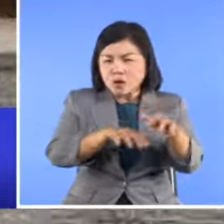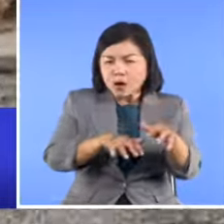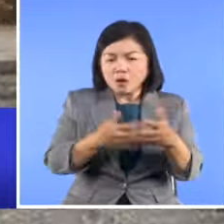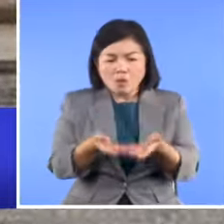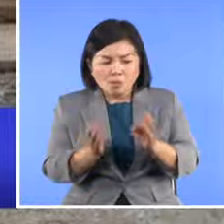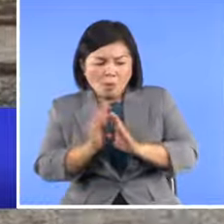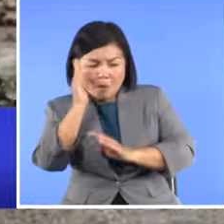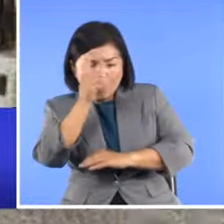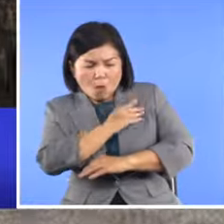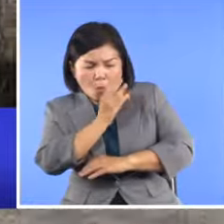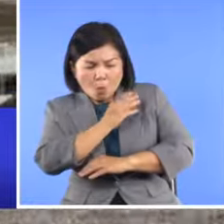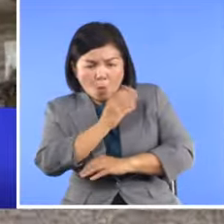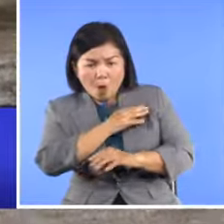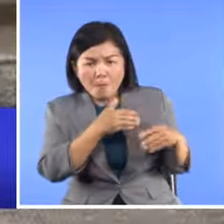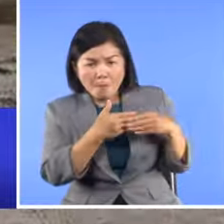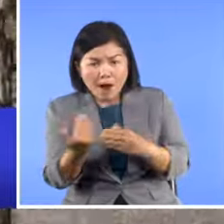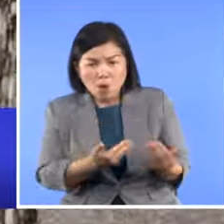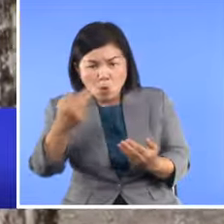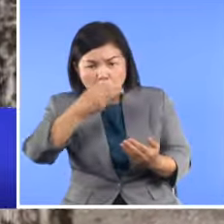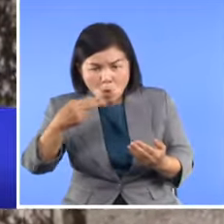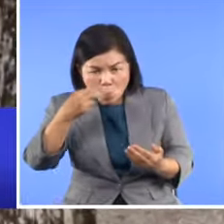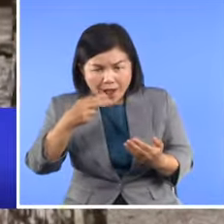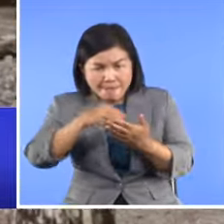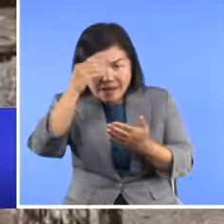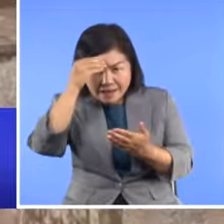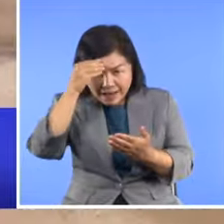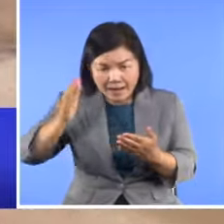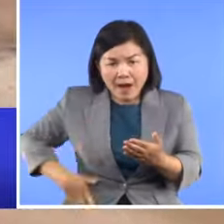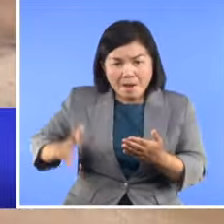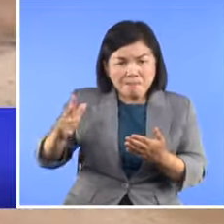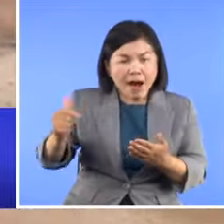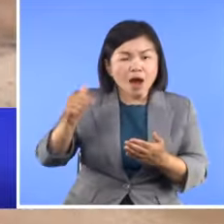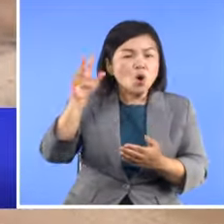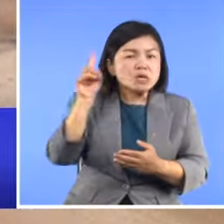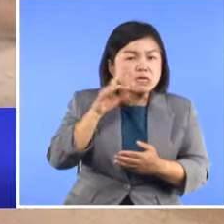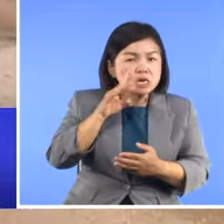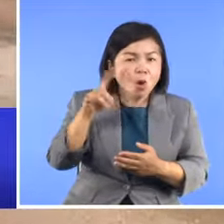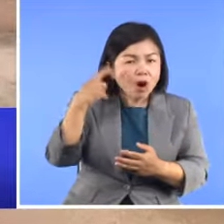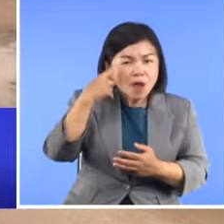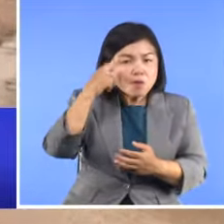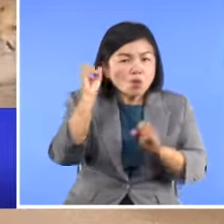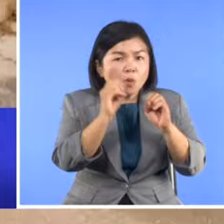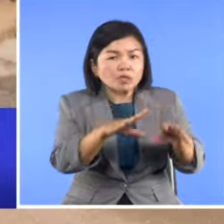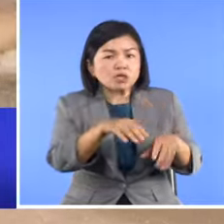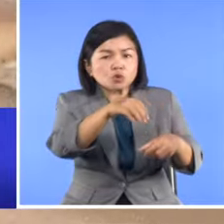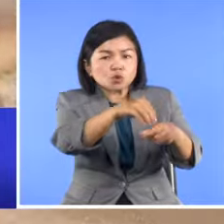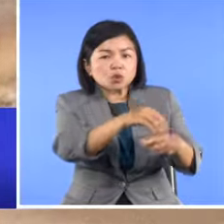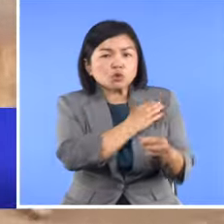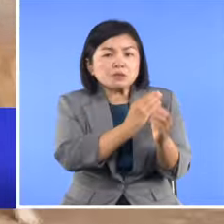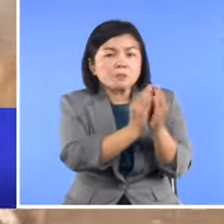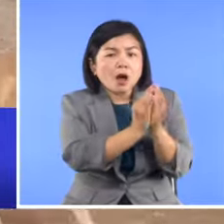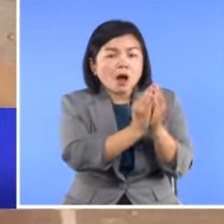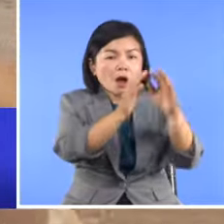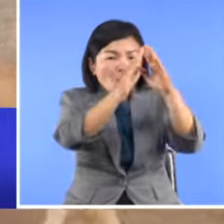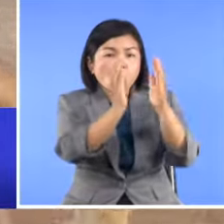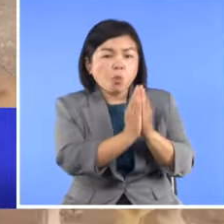พาเด็กไปที่วัดไปเรียนหนังสือเนี่ยก็ถูกหมาที่ว่าเนี่ยมันไล่กวดไล่งับไล่ขบว่าอย่างนั้นเถอะทีนี้กล้องวงจรปิดเนี่ยบันทึกภา